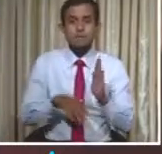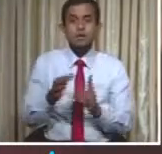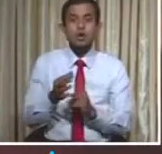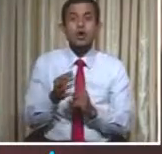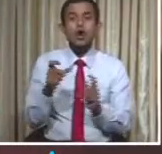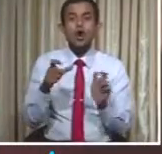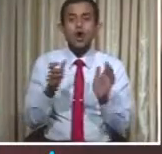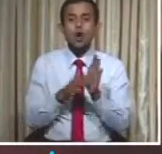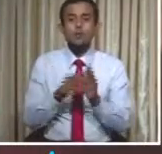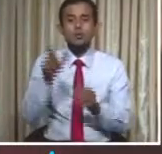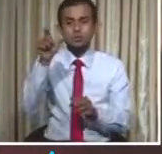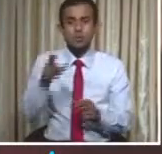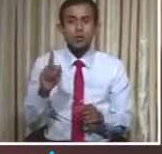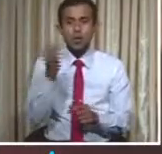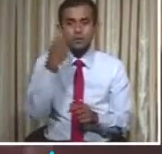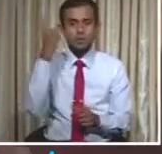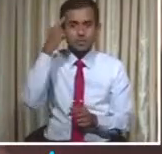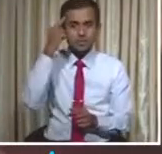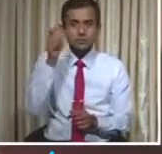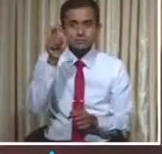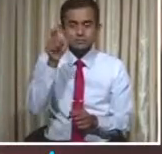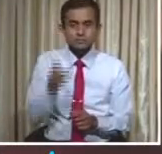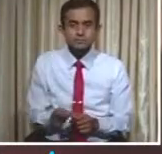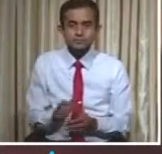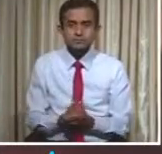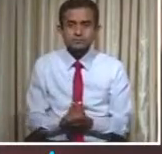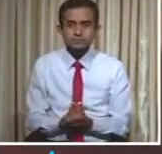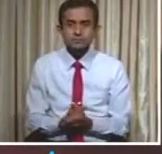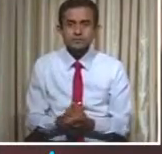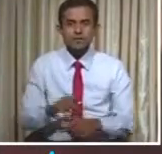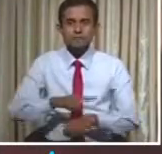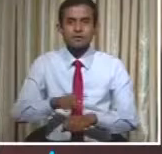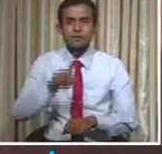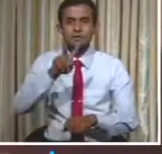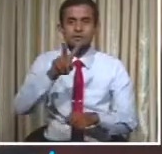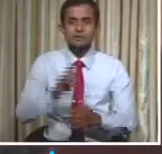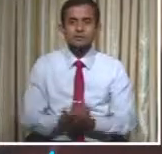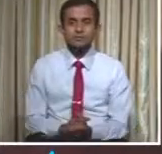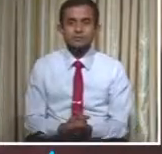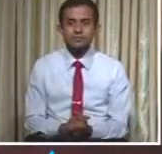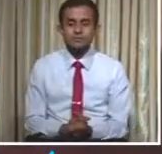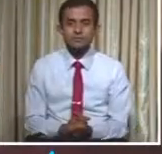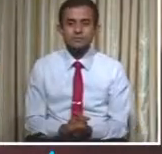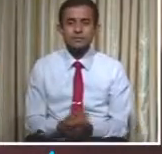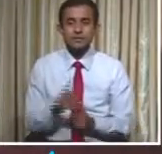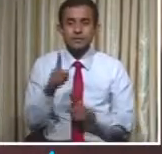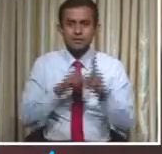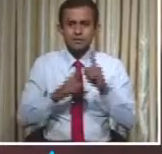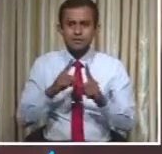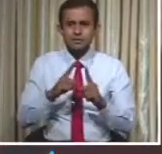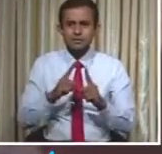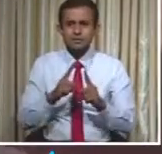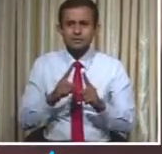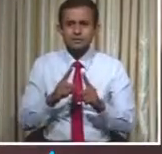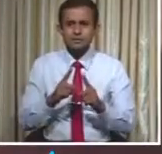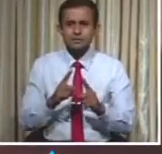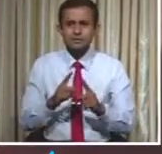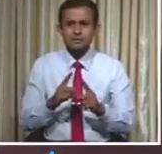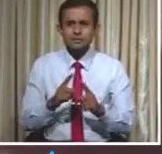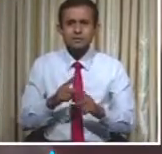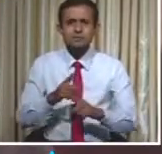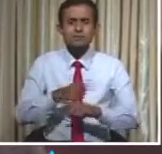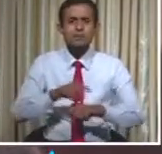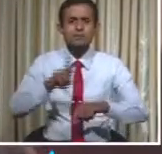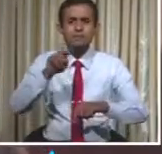කොමසාරිස්වරය. අපි කවුරුත් දන්නෝ ඔහු තා විනාඩි 2යි. ඒ ගරු කතානායකතුමනි තාම විනාඩි 16 තප්පර 40යි මට විනාඩි